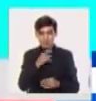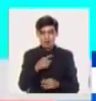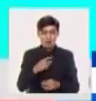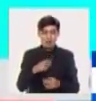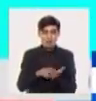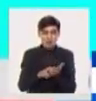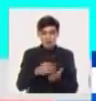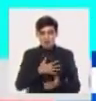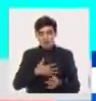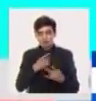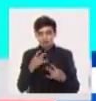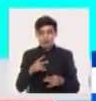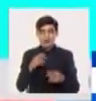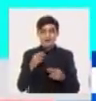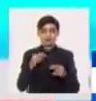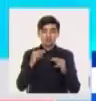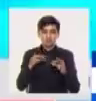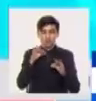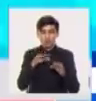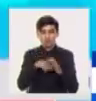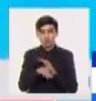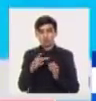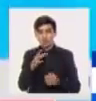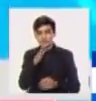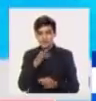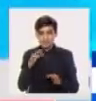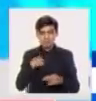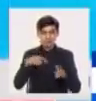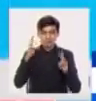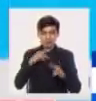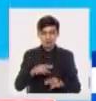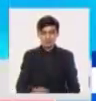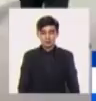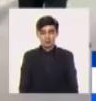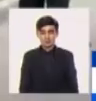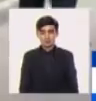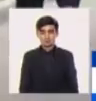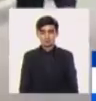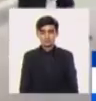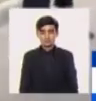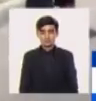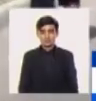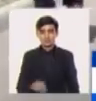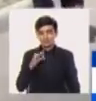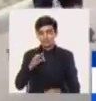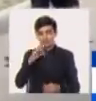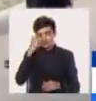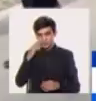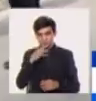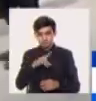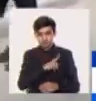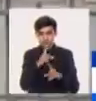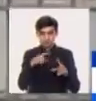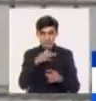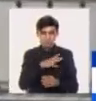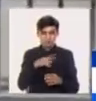уайымдайтын дүние емес. Шындығында біз мұның қанша уақытқа созылатынын білмейміз. нужно понимать. Мамандар емдеу тәртібін анықтау үшін алғаш